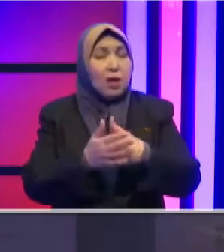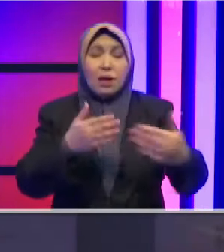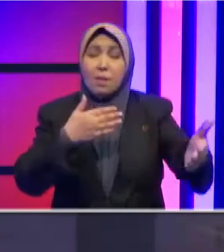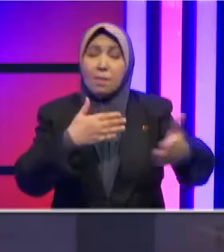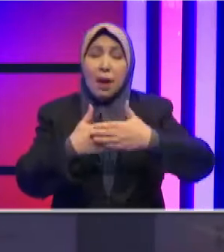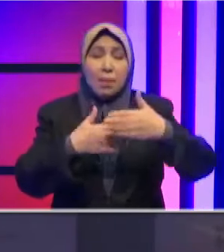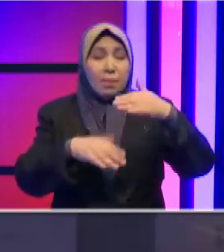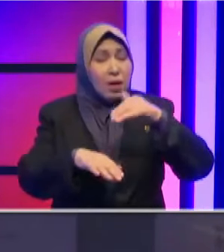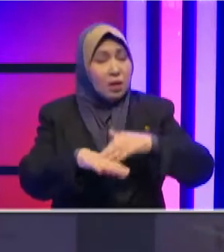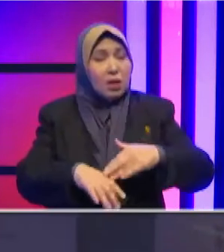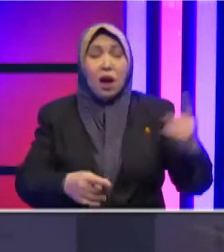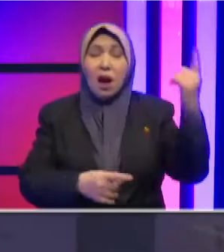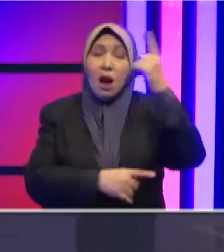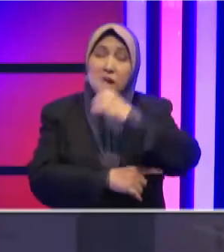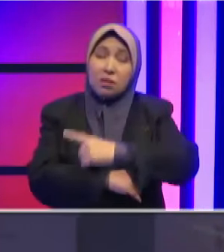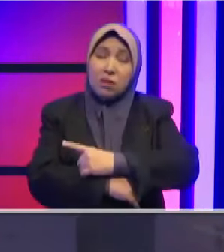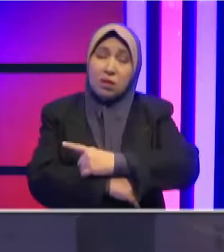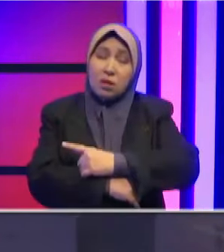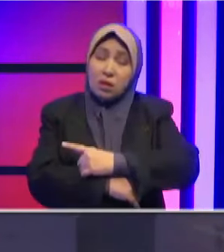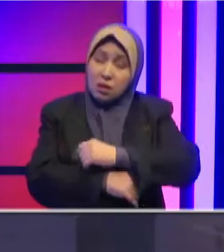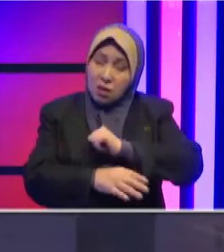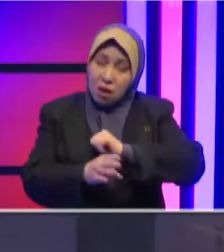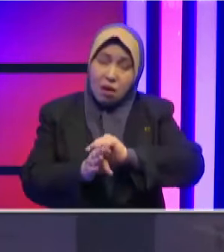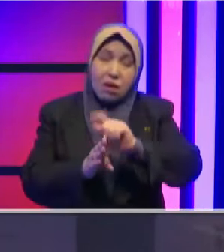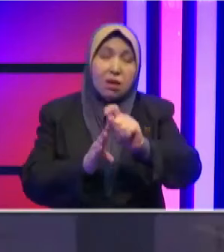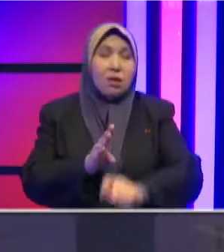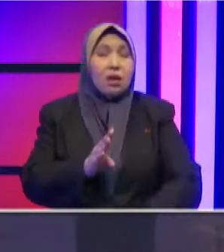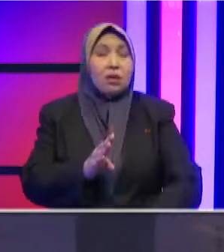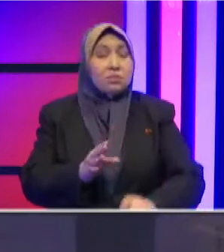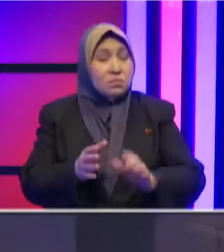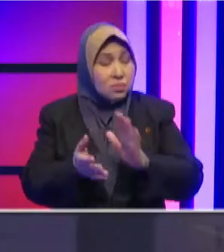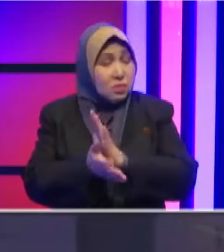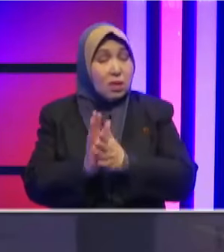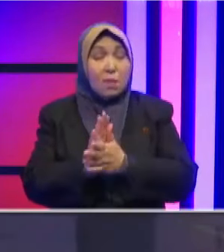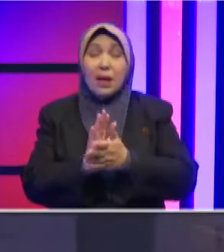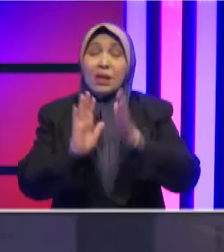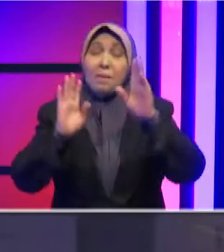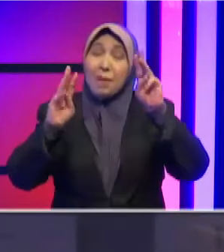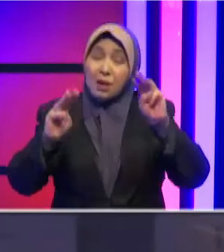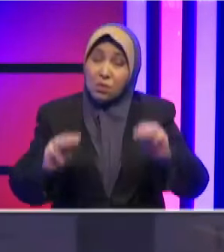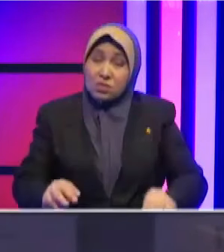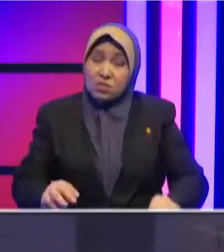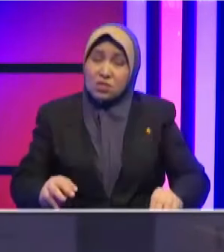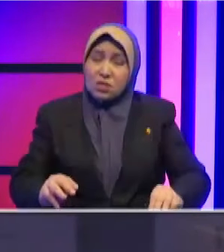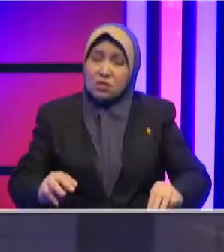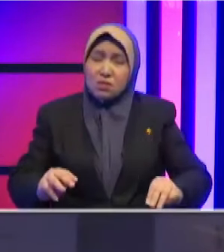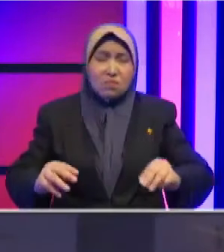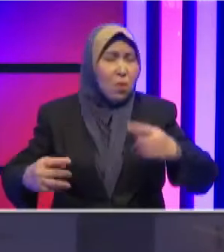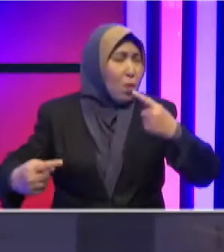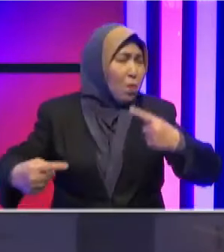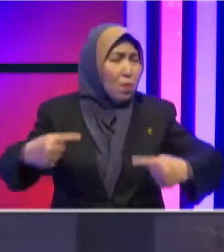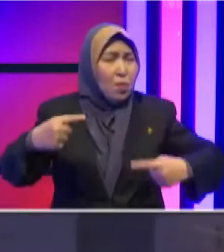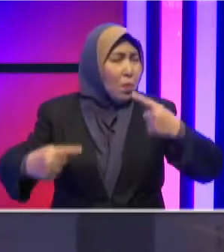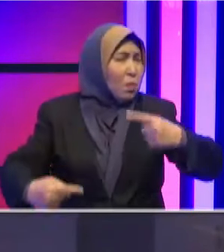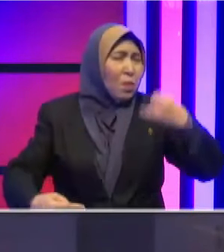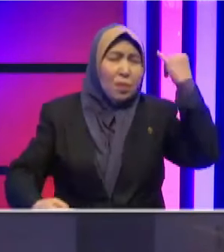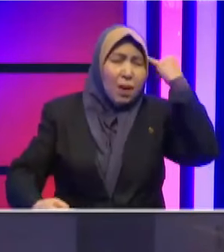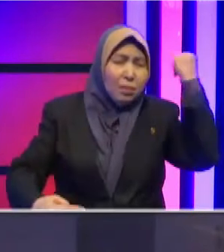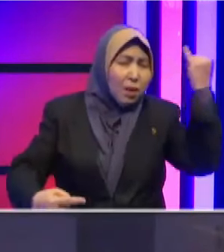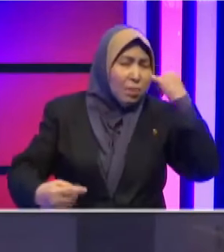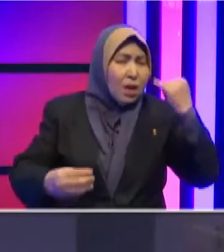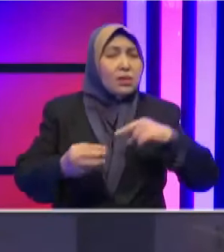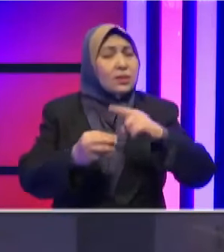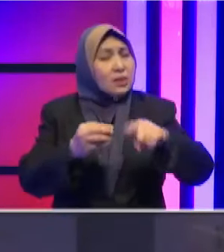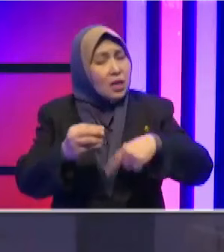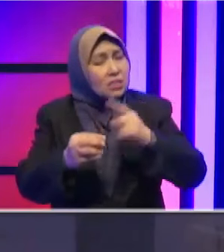kepada kami yaitu Robert Jalil sebagai manusia berselisih pendapat tentang sesuatu perkara